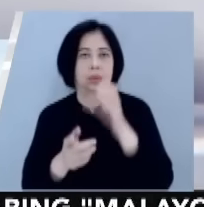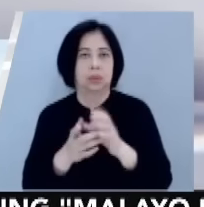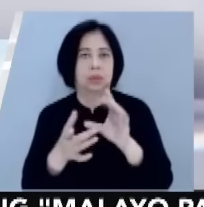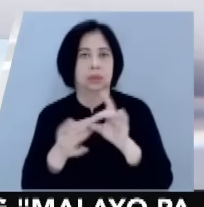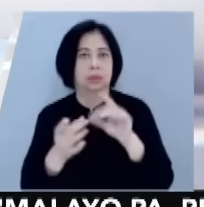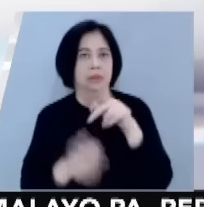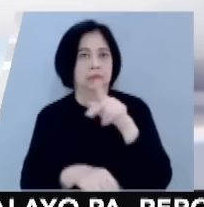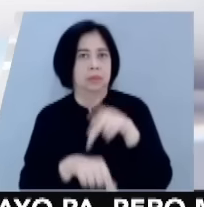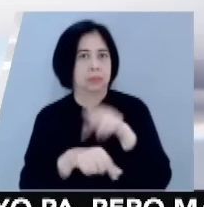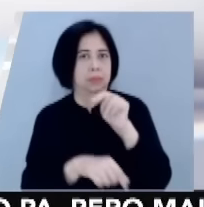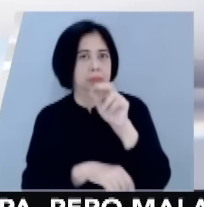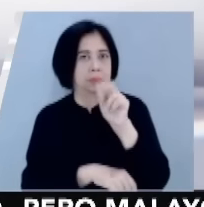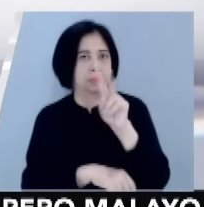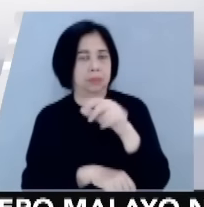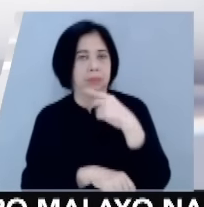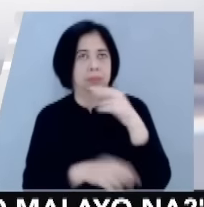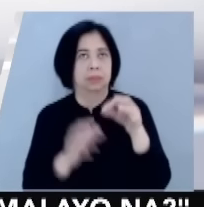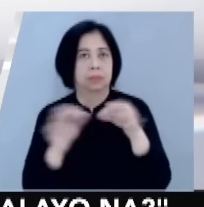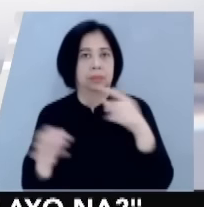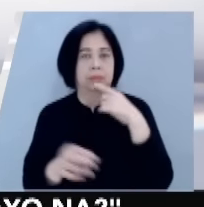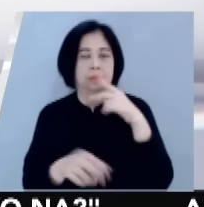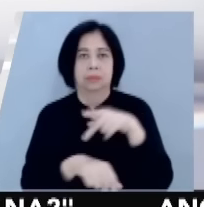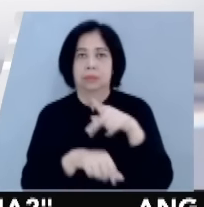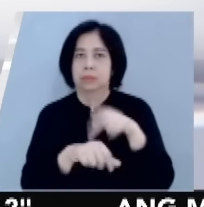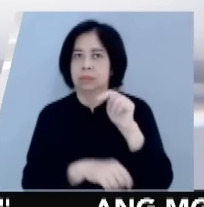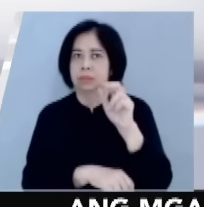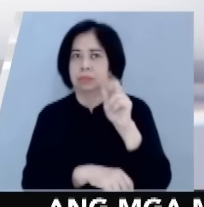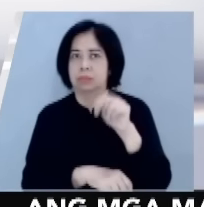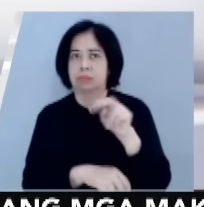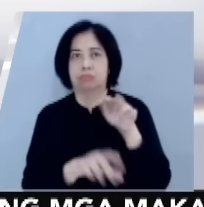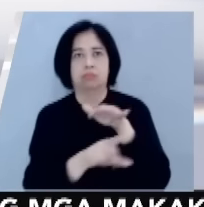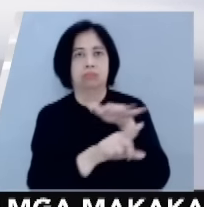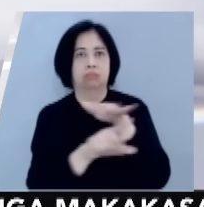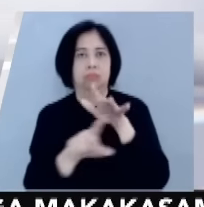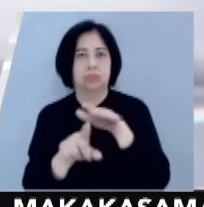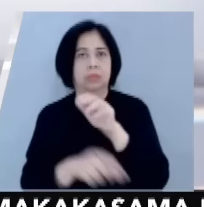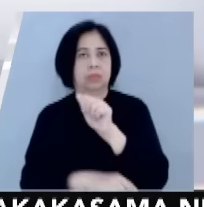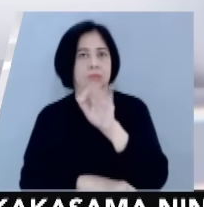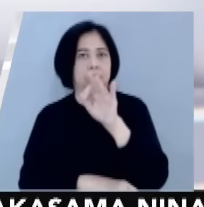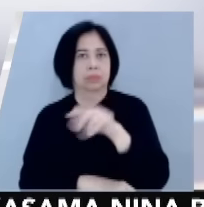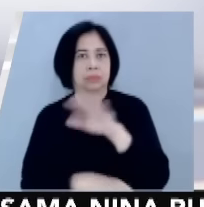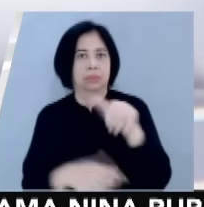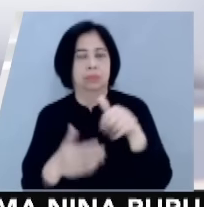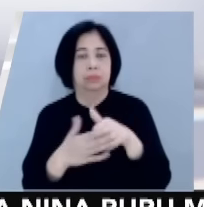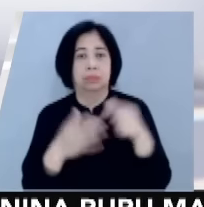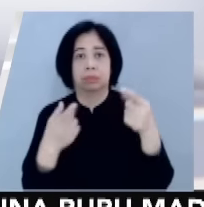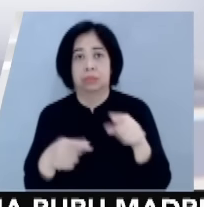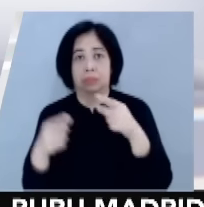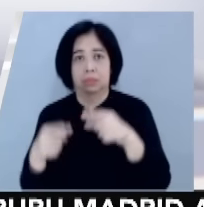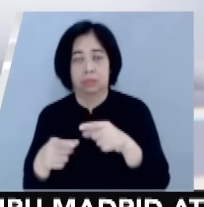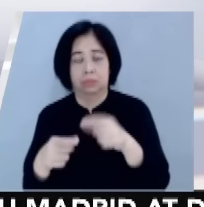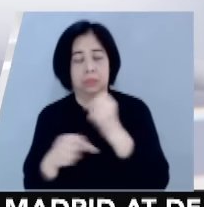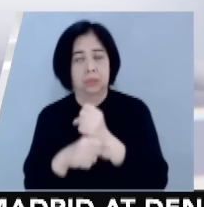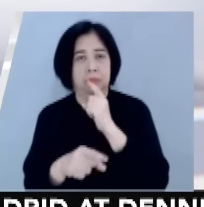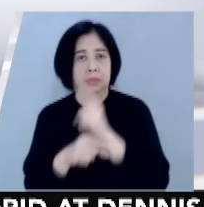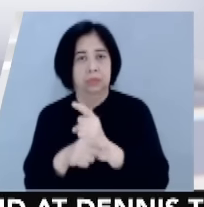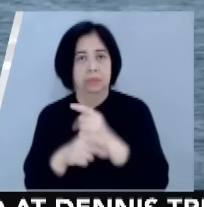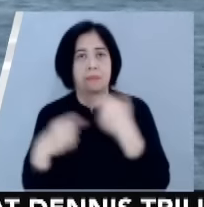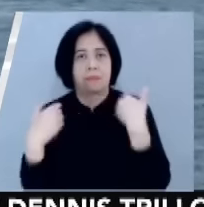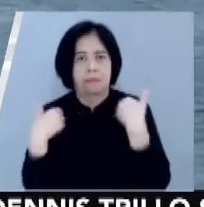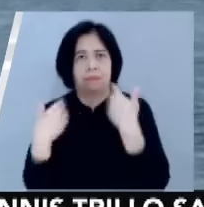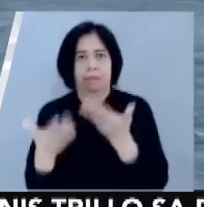Pero sa isang statement, sabi ng Philippine Navy, nagmamasid raw ang AFP sa lahat na nangyayari at tiniyak na naroon din sila sa